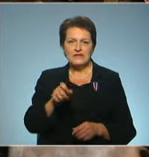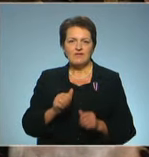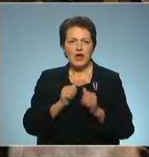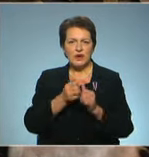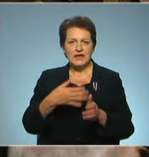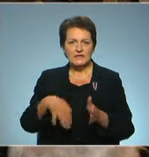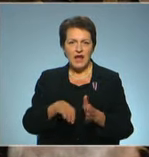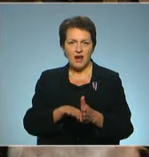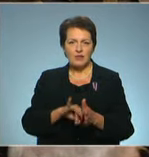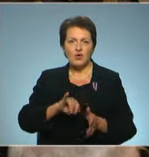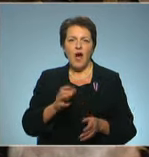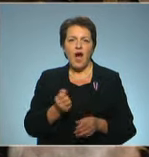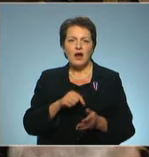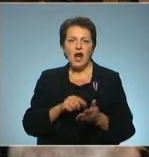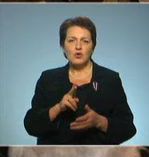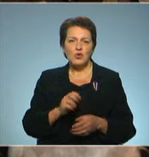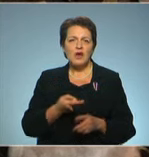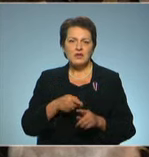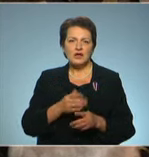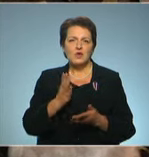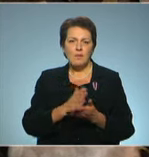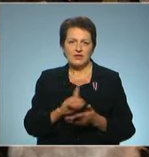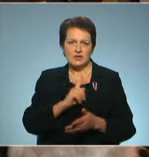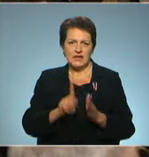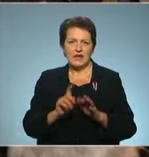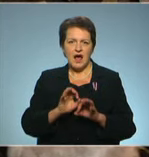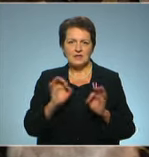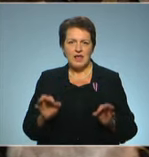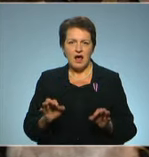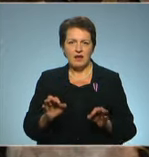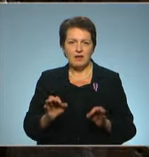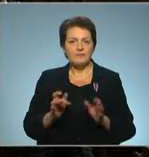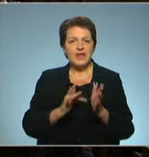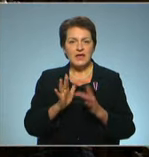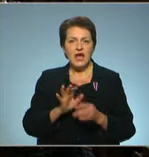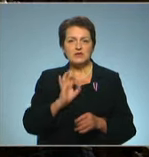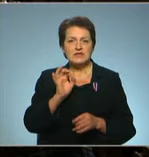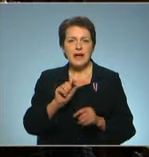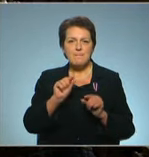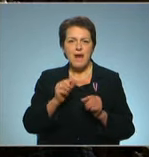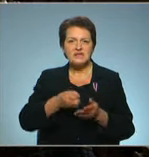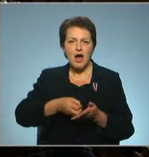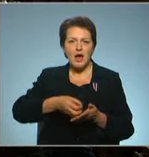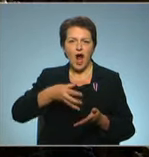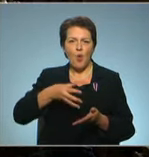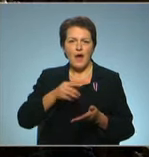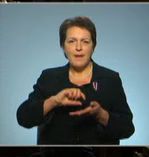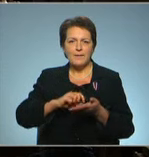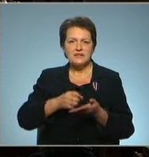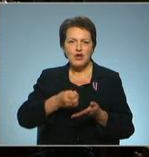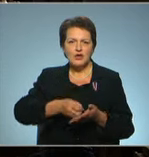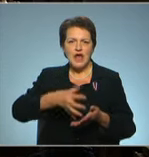līdzdalību, jo ar kaut ko taču ir beidzot jāsāk, vai ne? Jēzus saka, maza rauga piciņa saraudzē